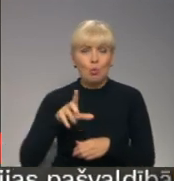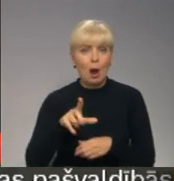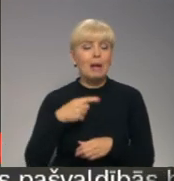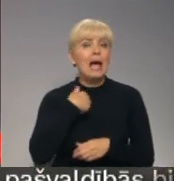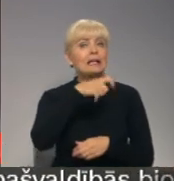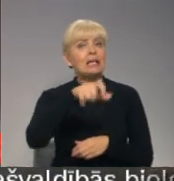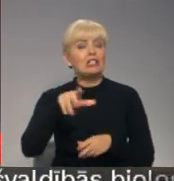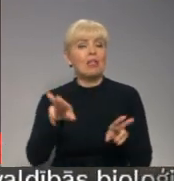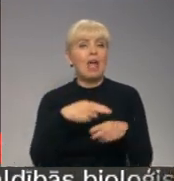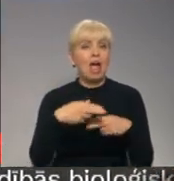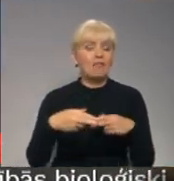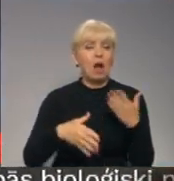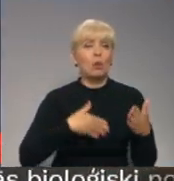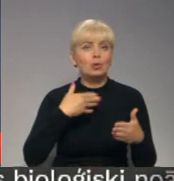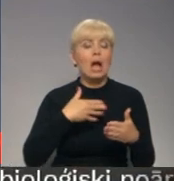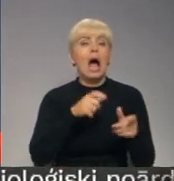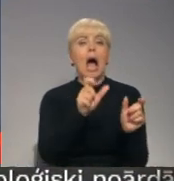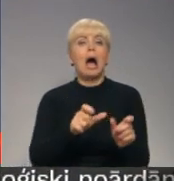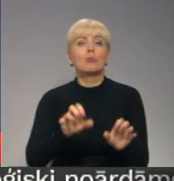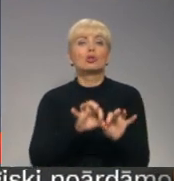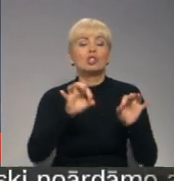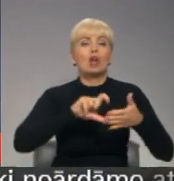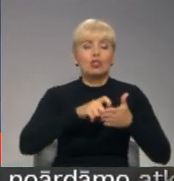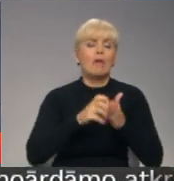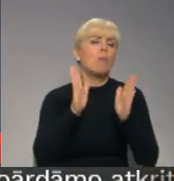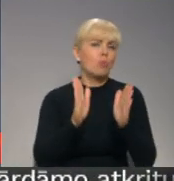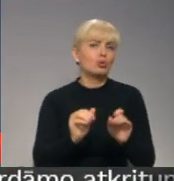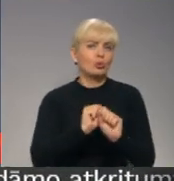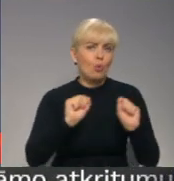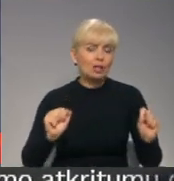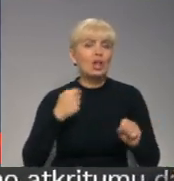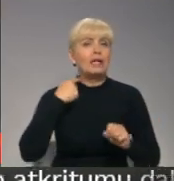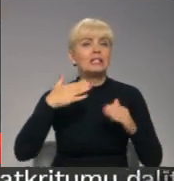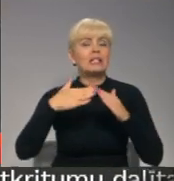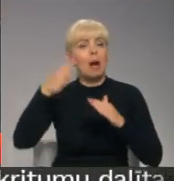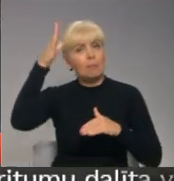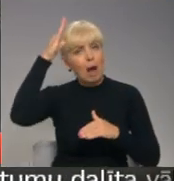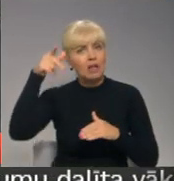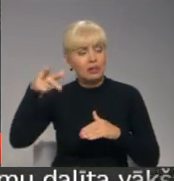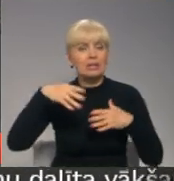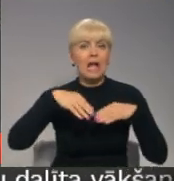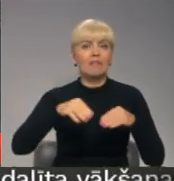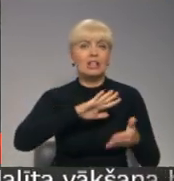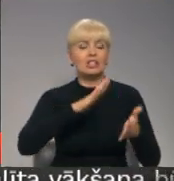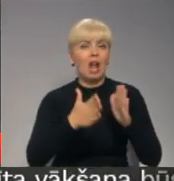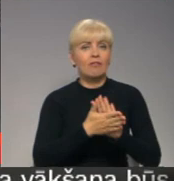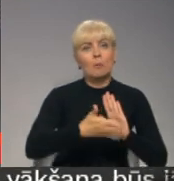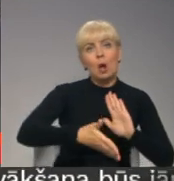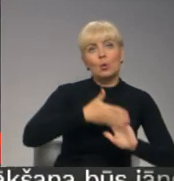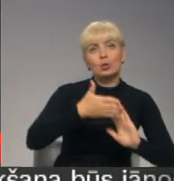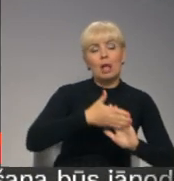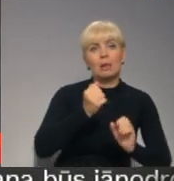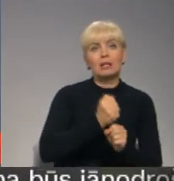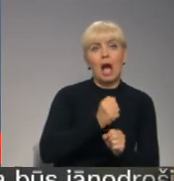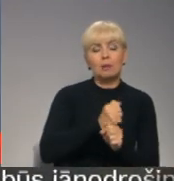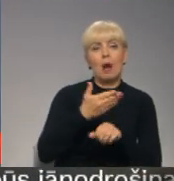nevajag uztraukties par apkuras sākšanu dzīvokļos. Tā tikšot nodrošināt, bet Rīgas nama pārvaldniekam jāveic reformas, lai uzlabotu darbu ar